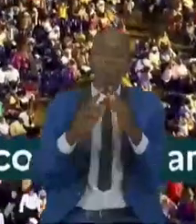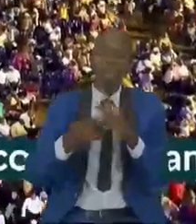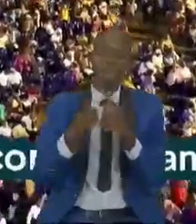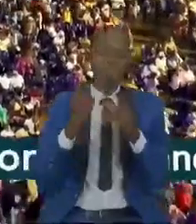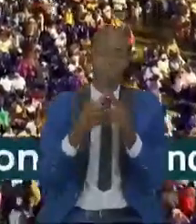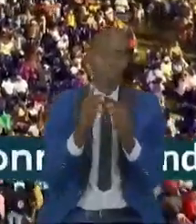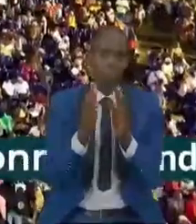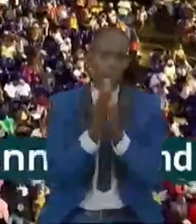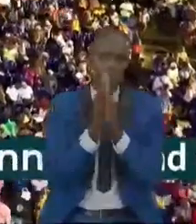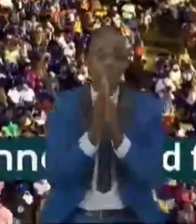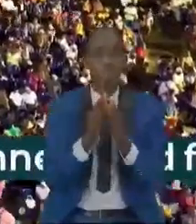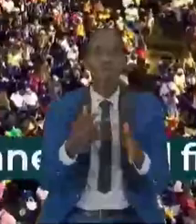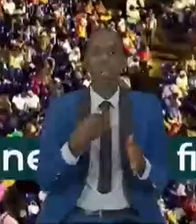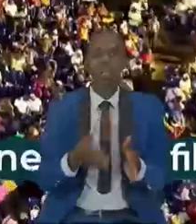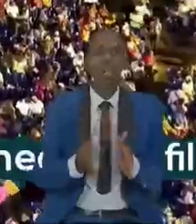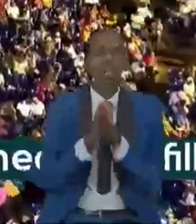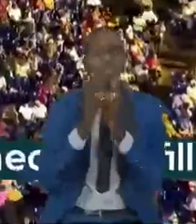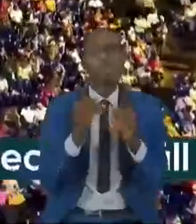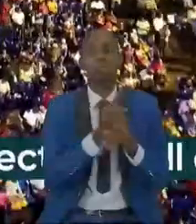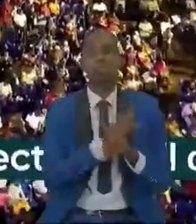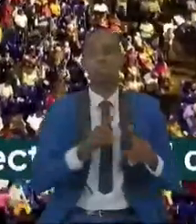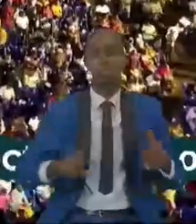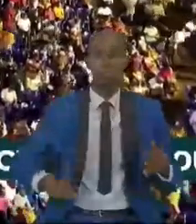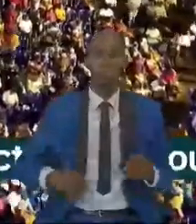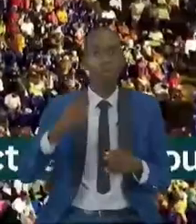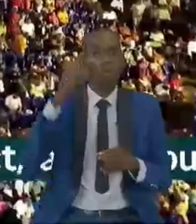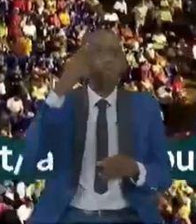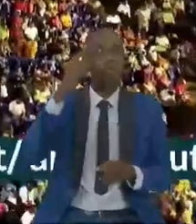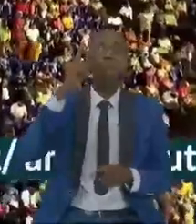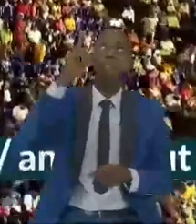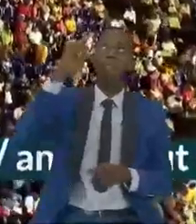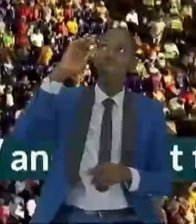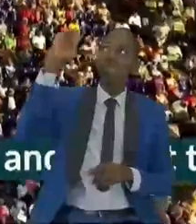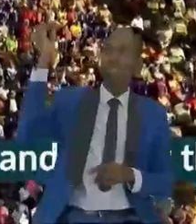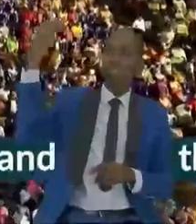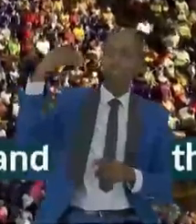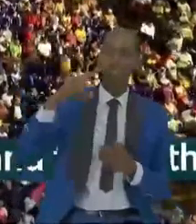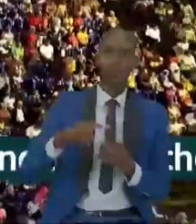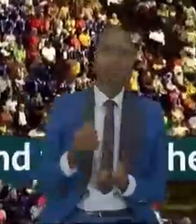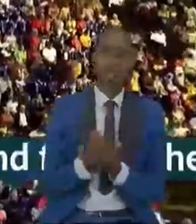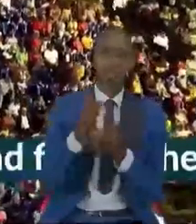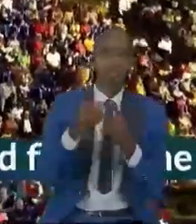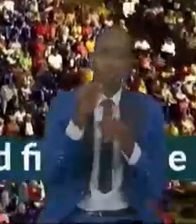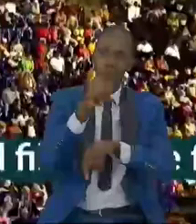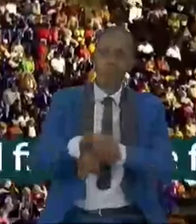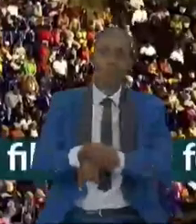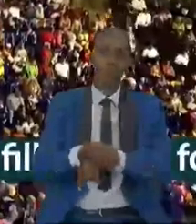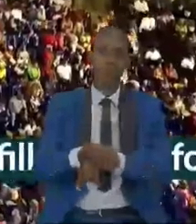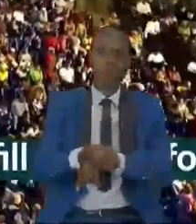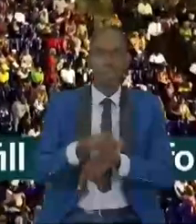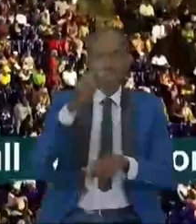de tous ceux qui ont donné leur vie au Seigneur Jésus-Christ ce soir.